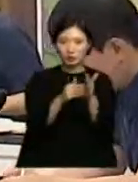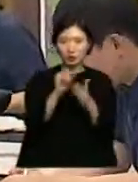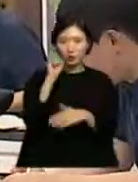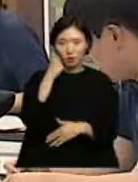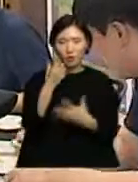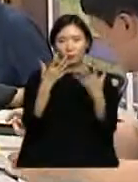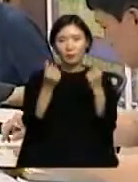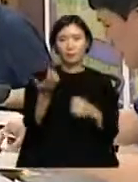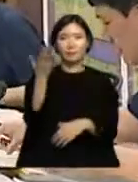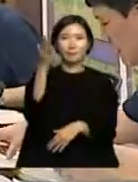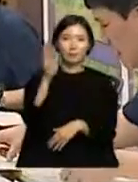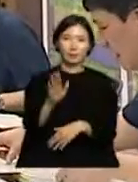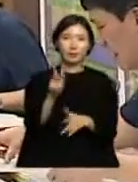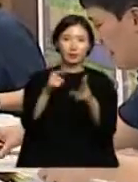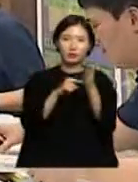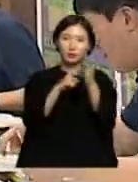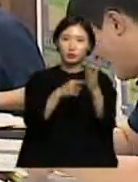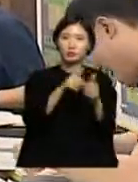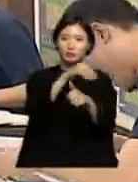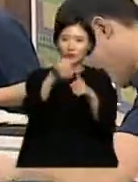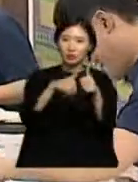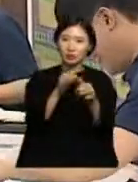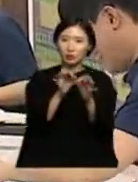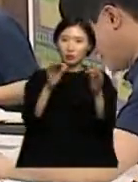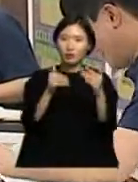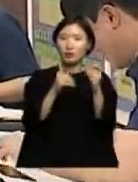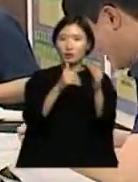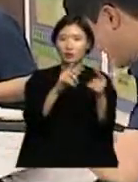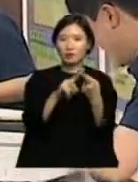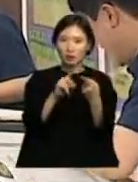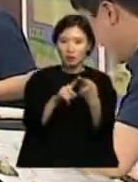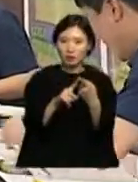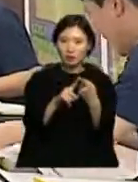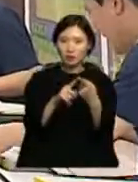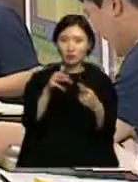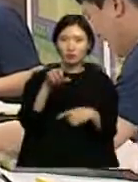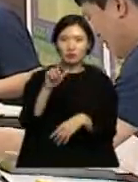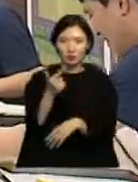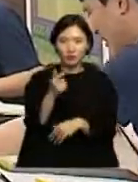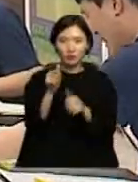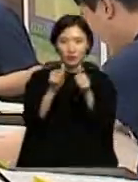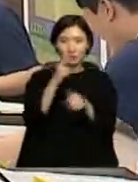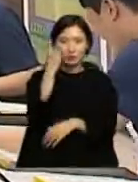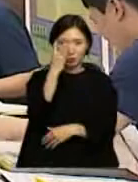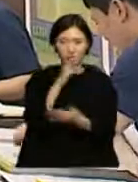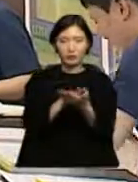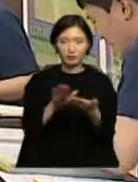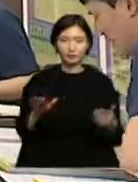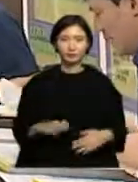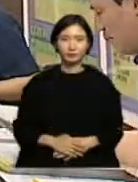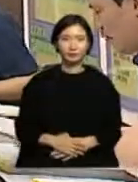우여곡절이 많았는데요. 사업 추진 배경과 그간의 과정에 대해서 천서연 기자가 취재했습니다.